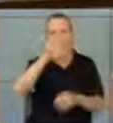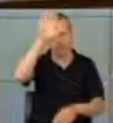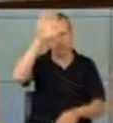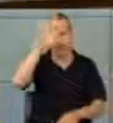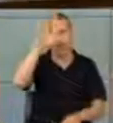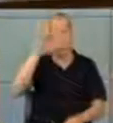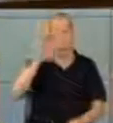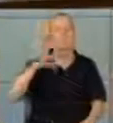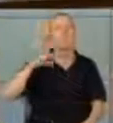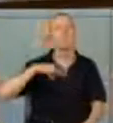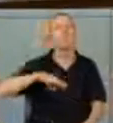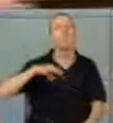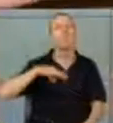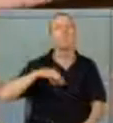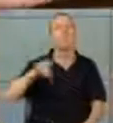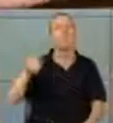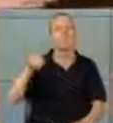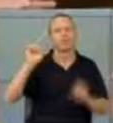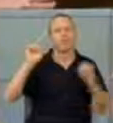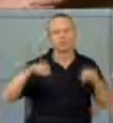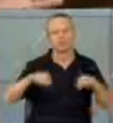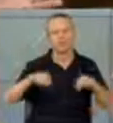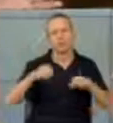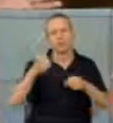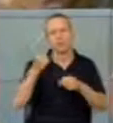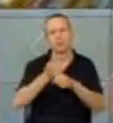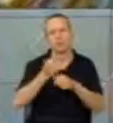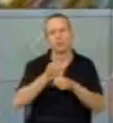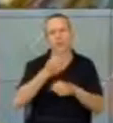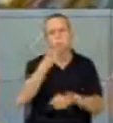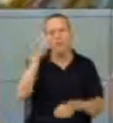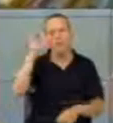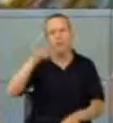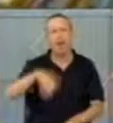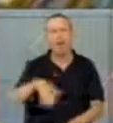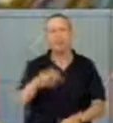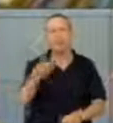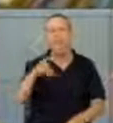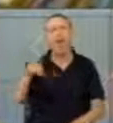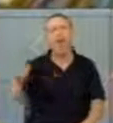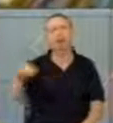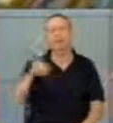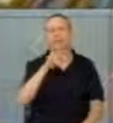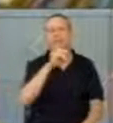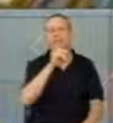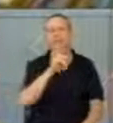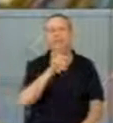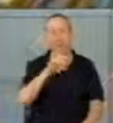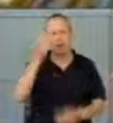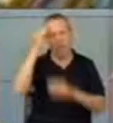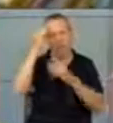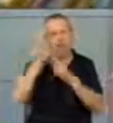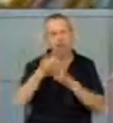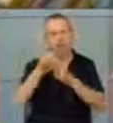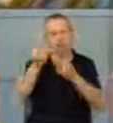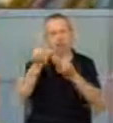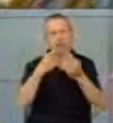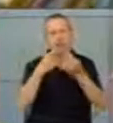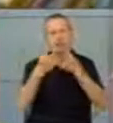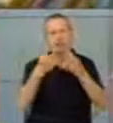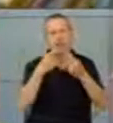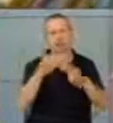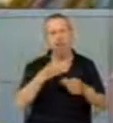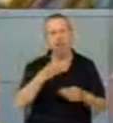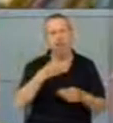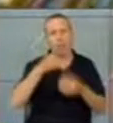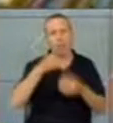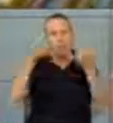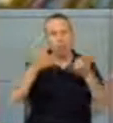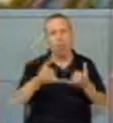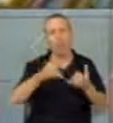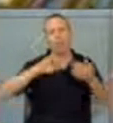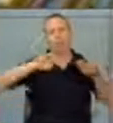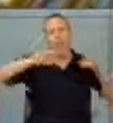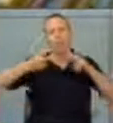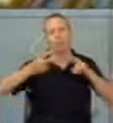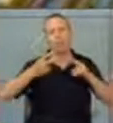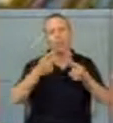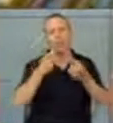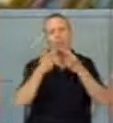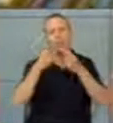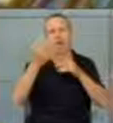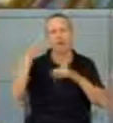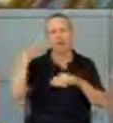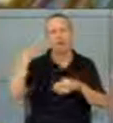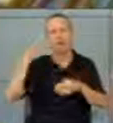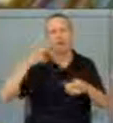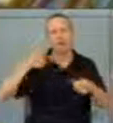מה שהוא רוצה. חד משמעית. אז אנחנו צריכים לעשות את אותם לנו. 200 אלף הרוגים בסוריה. המסר מהשיחה שלנו היום הוא הפוך מהשיחה הקודמת, כי נכנסנו